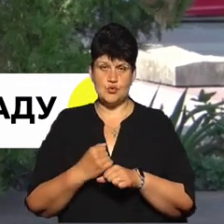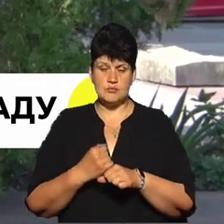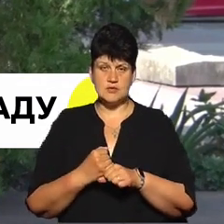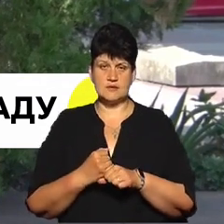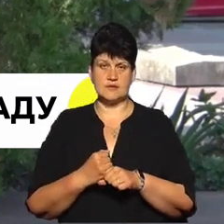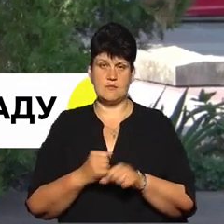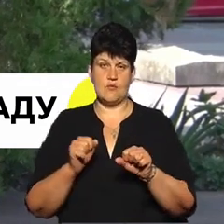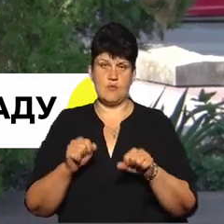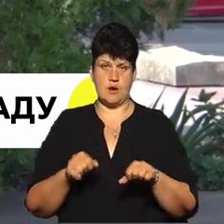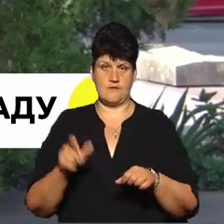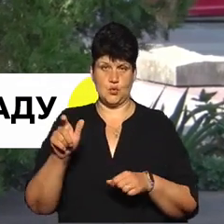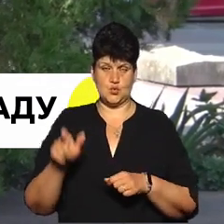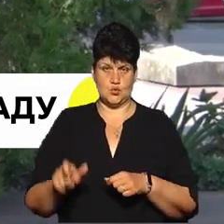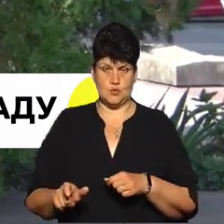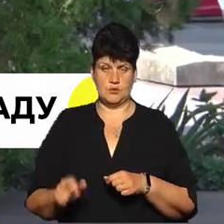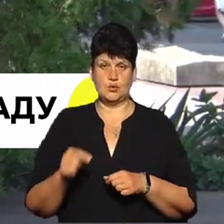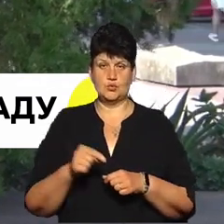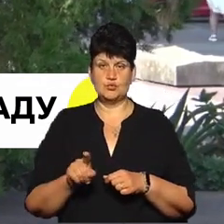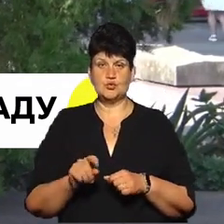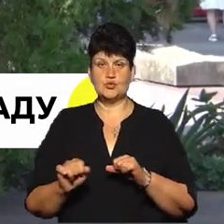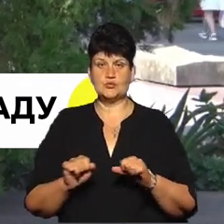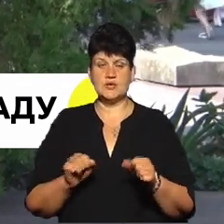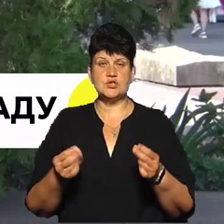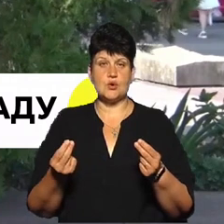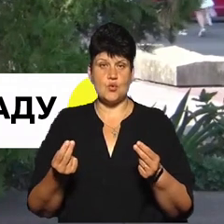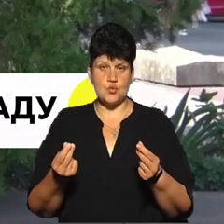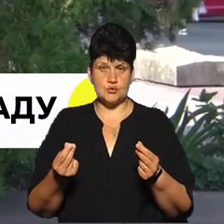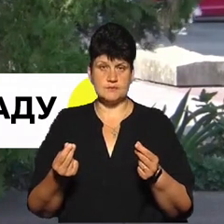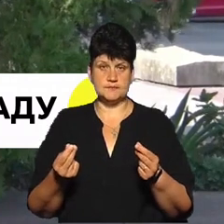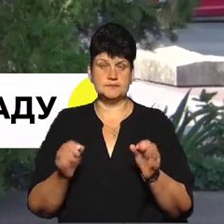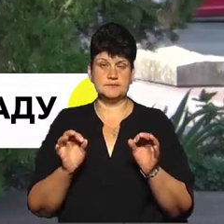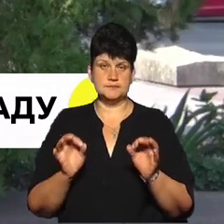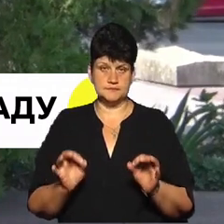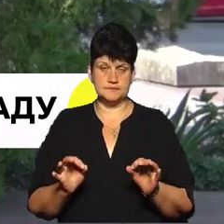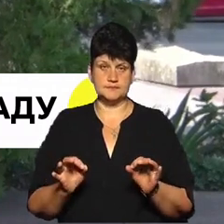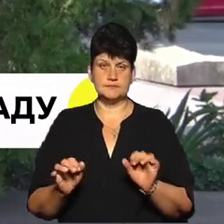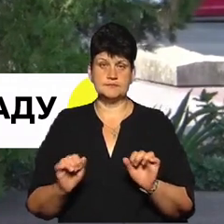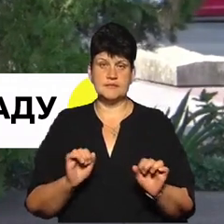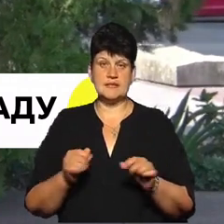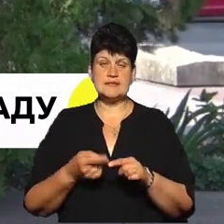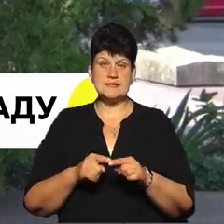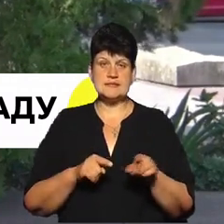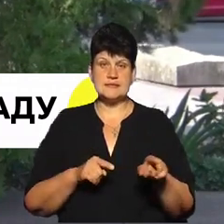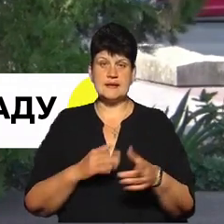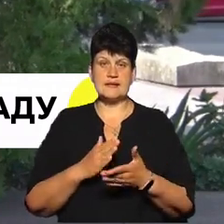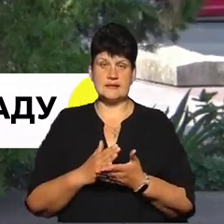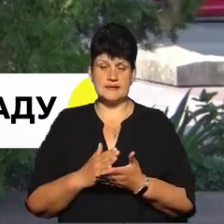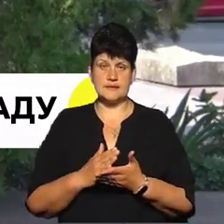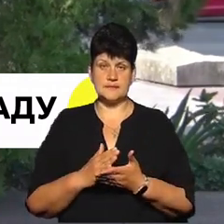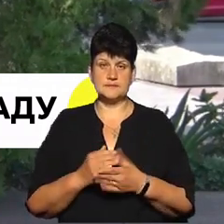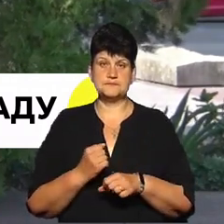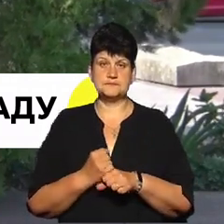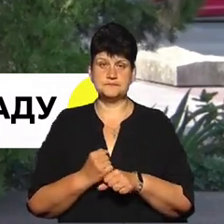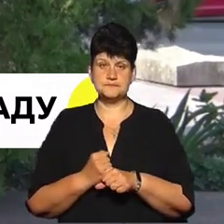особи. Тому що розпорядження коштами, належне розпорядження, є, власне, функцією органу